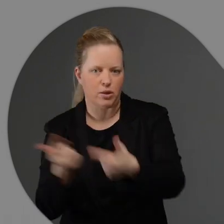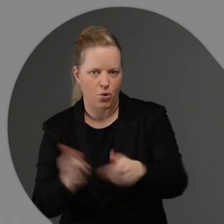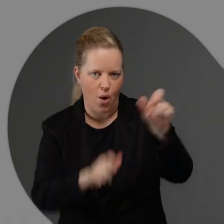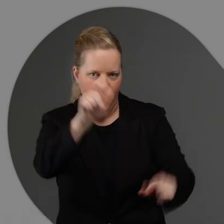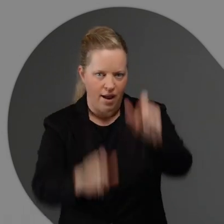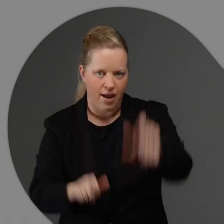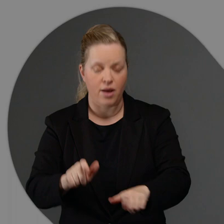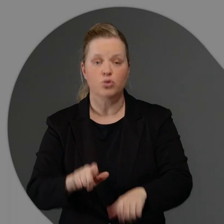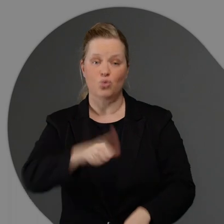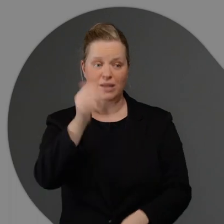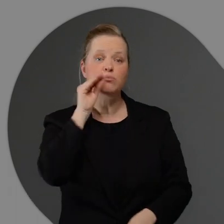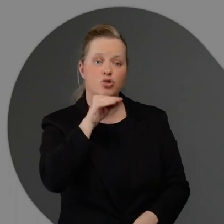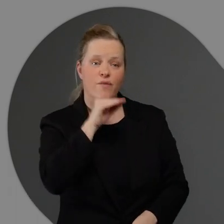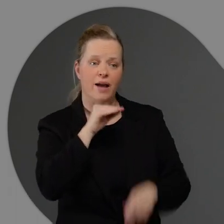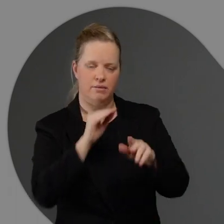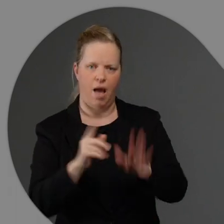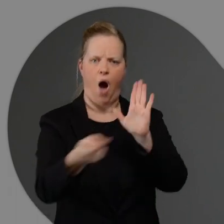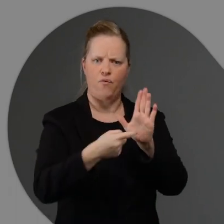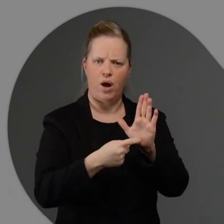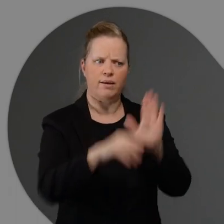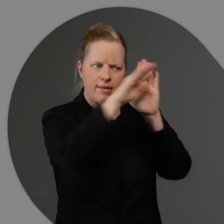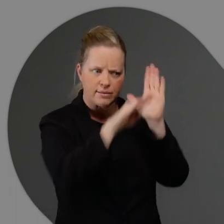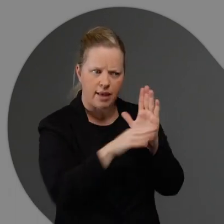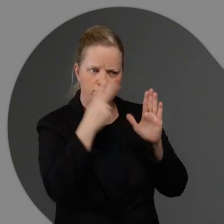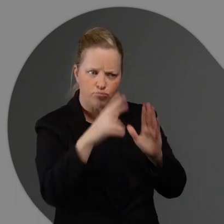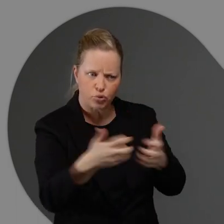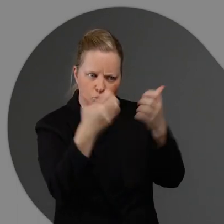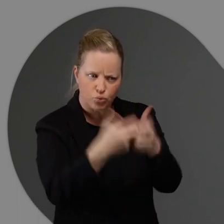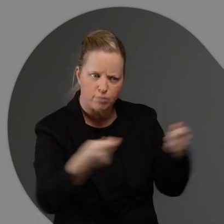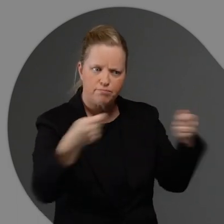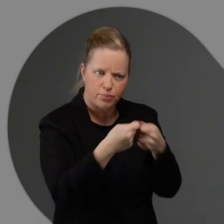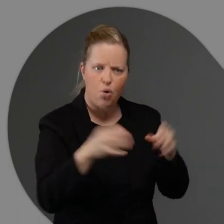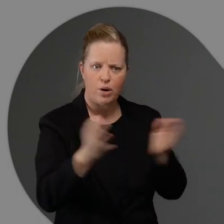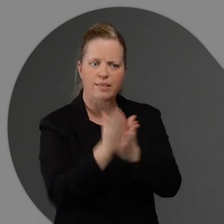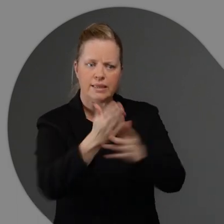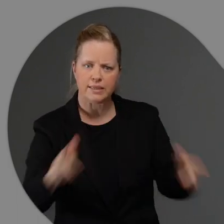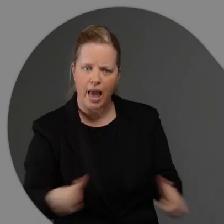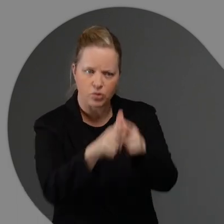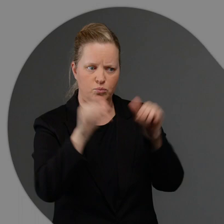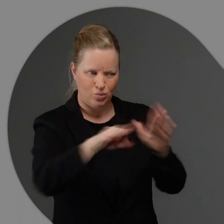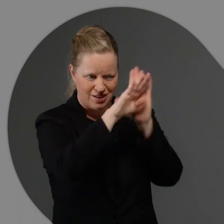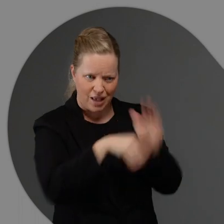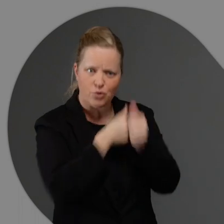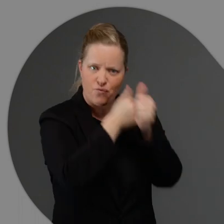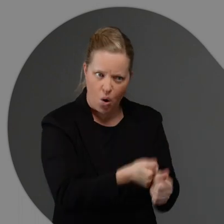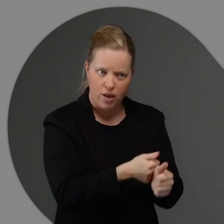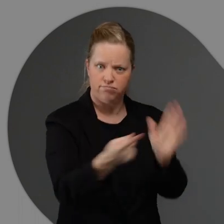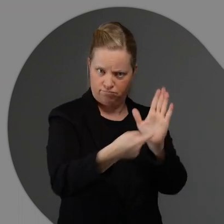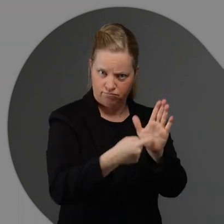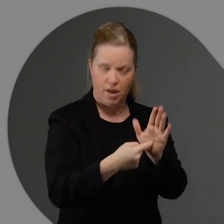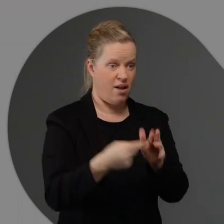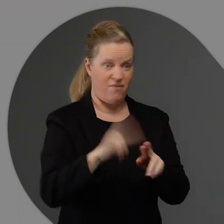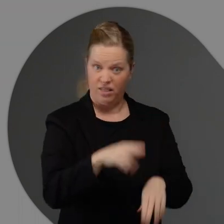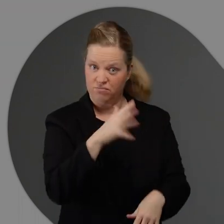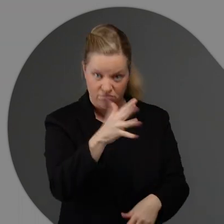Importeure werden nach Beschwerden zunächst dazu aufgefordert, die Gesetzeskonformität des Produkts bzw. der Dienstleistung herzustellen.